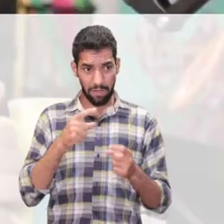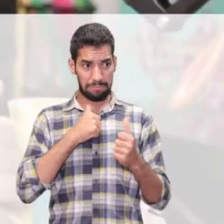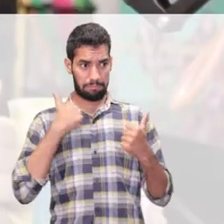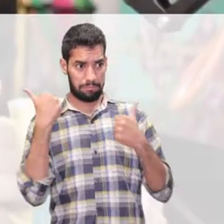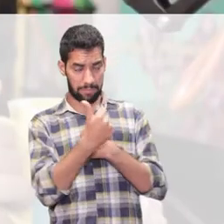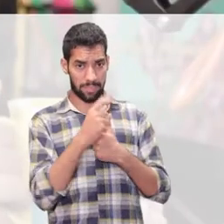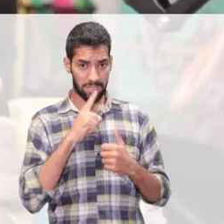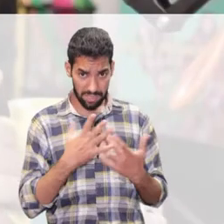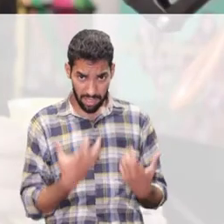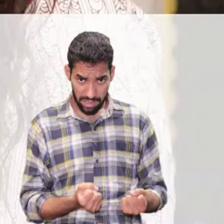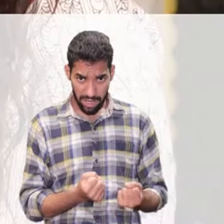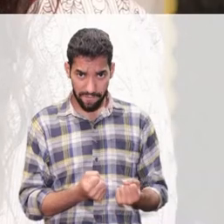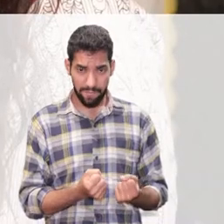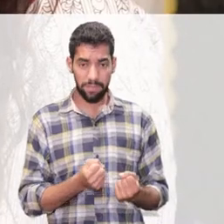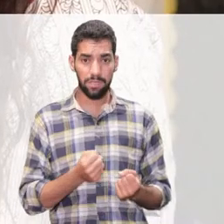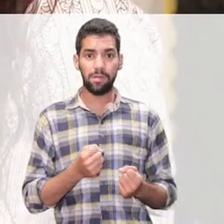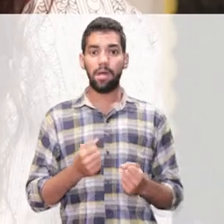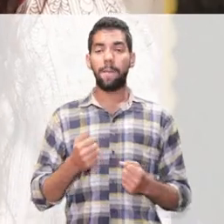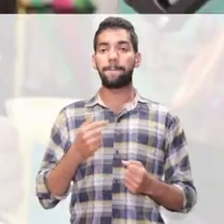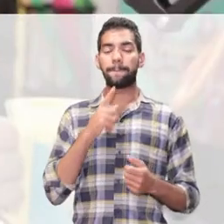वह गुड नेम